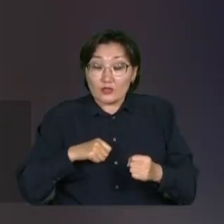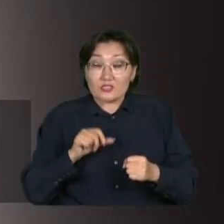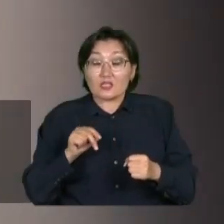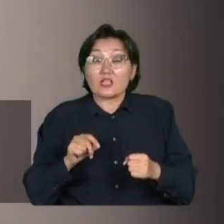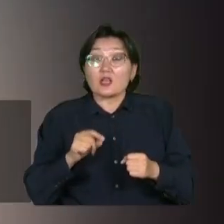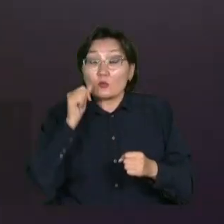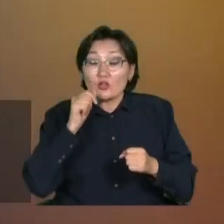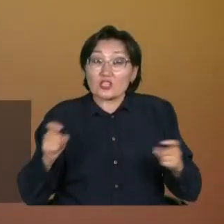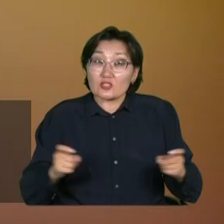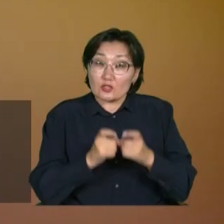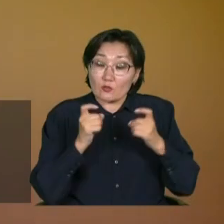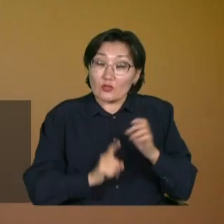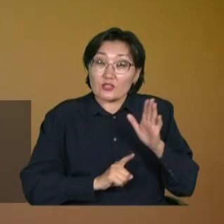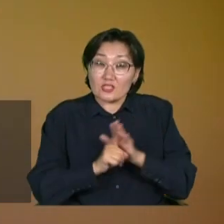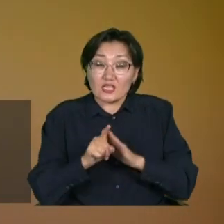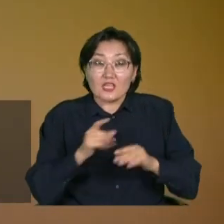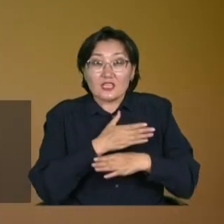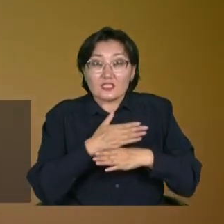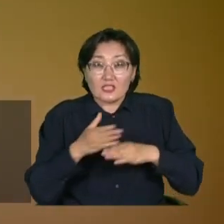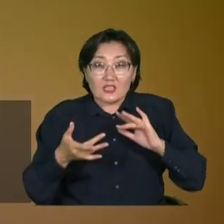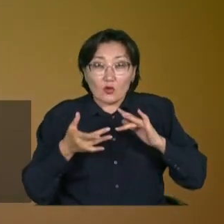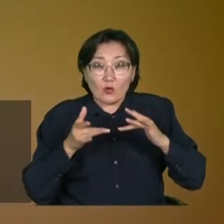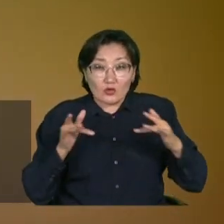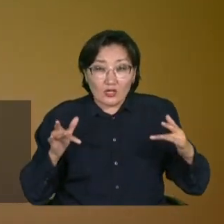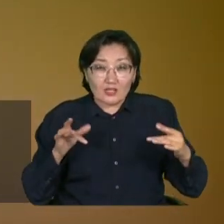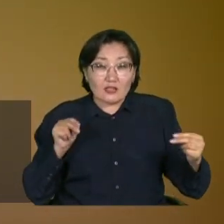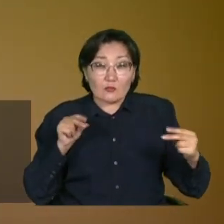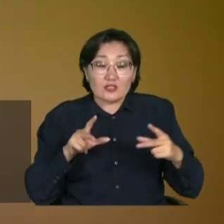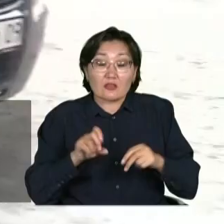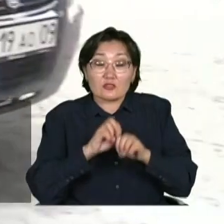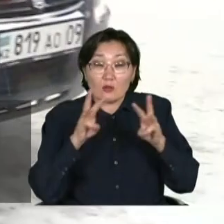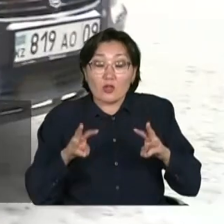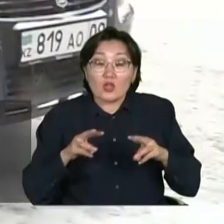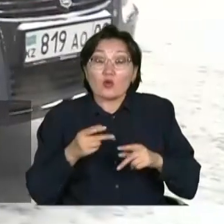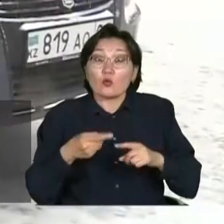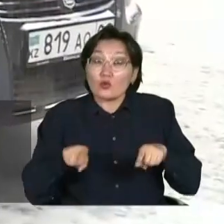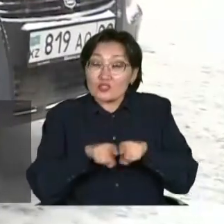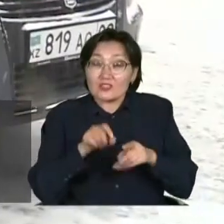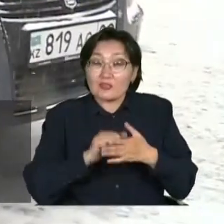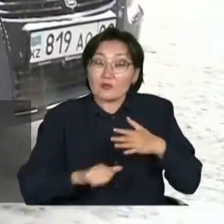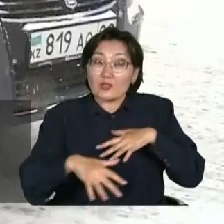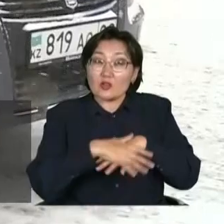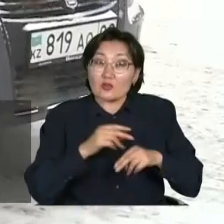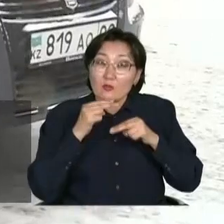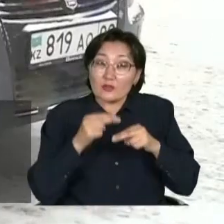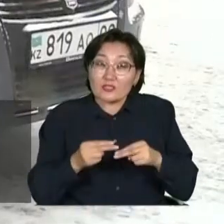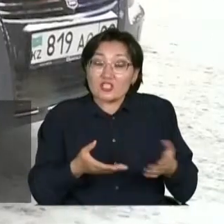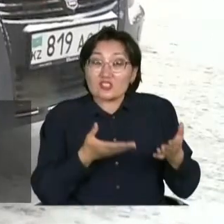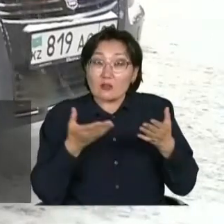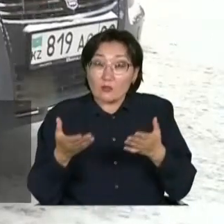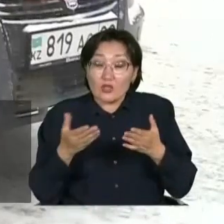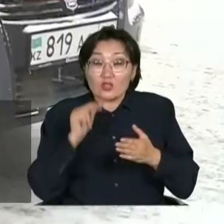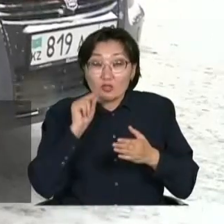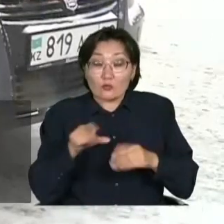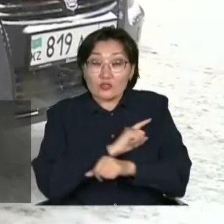жанжал шығарып, кейін оқиғаның видеосын ғаламторға жариялаған. Солайша жұртшылықтың назарын аударды деген далға тартып отыр. Бұған дейін тергеу органы күдіктіні